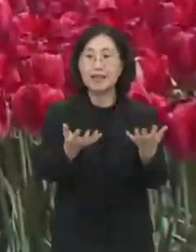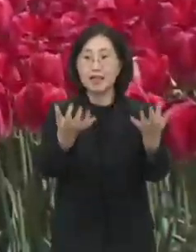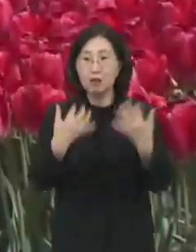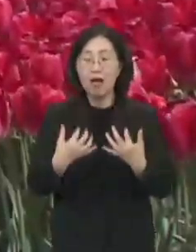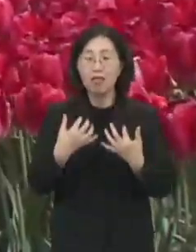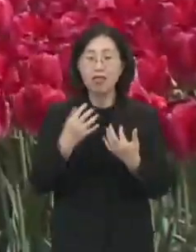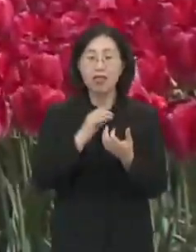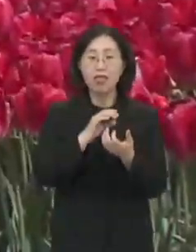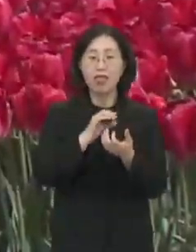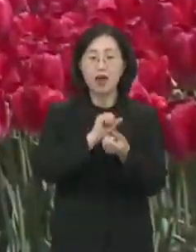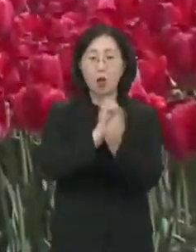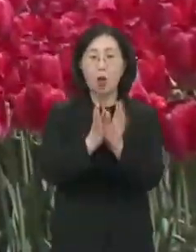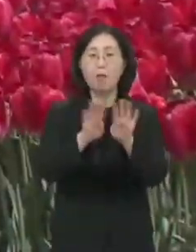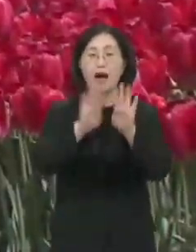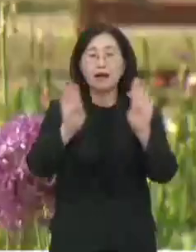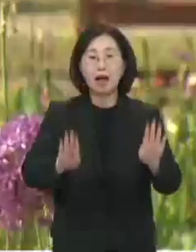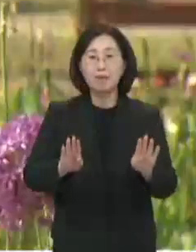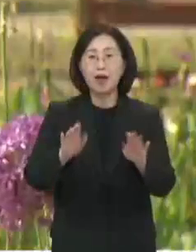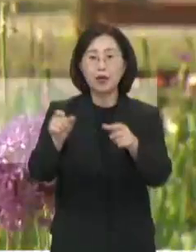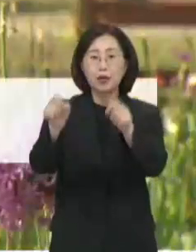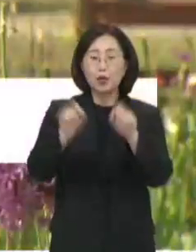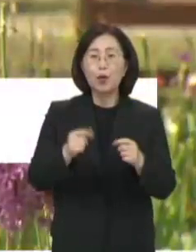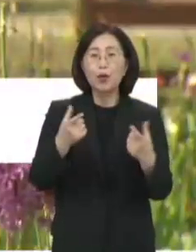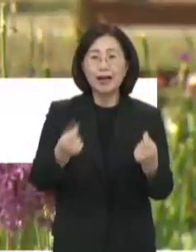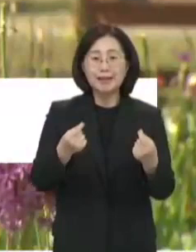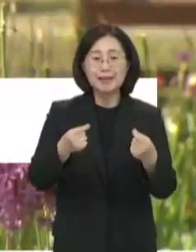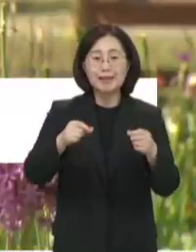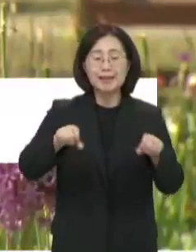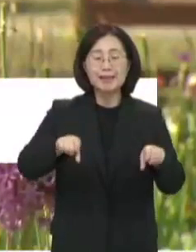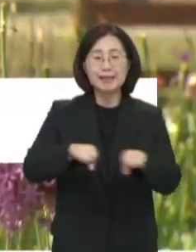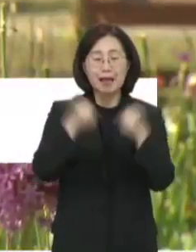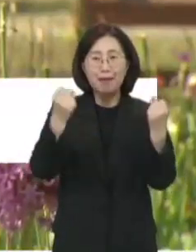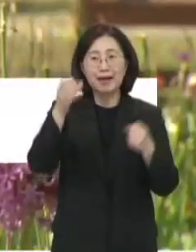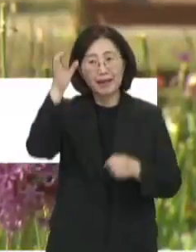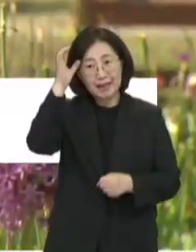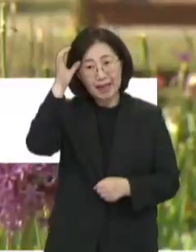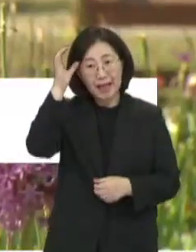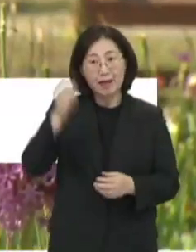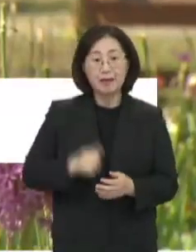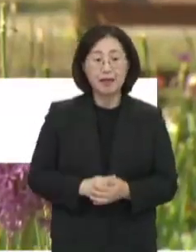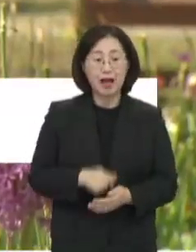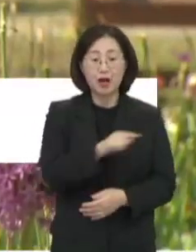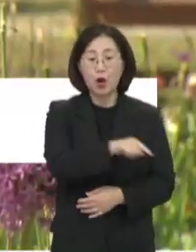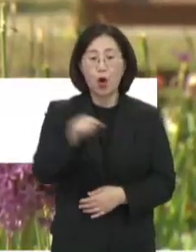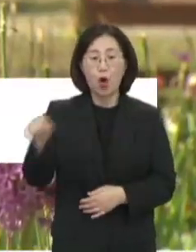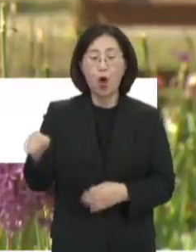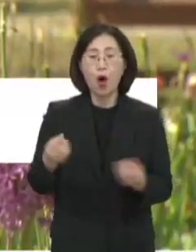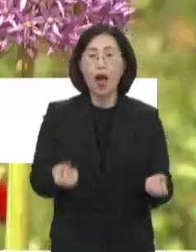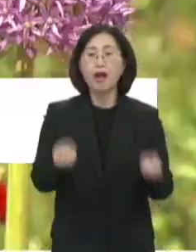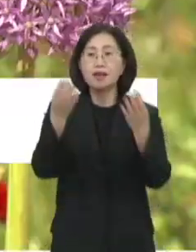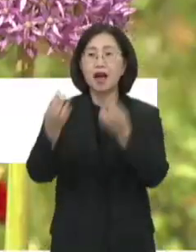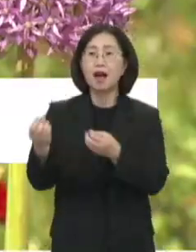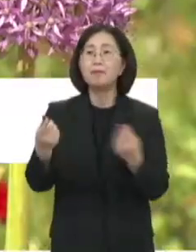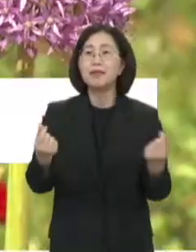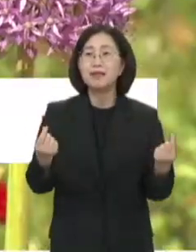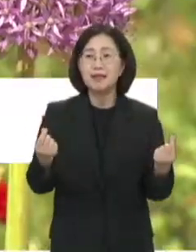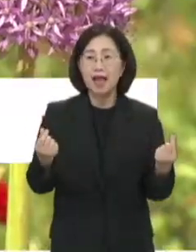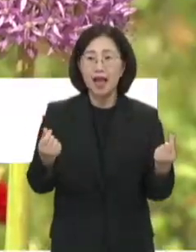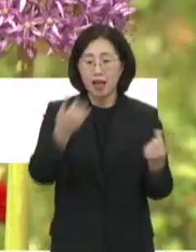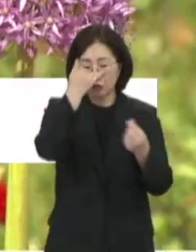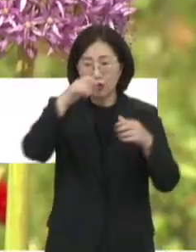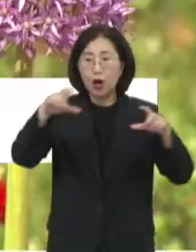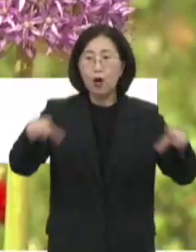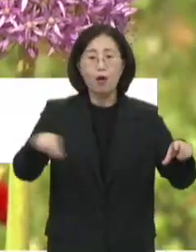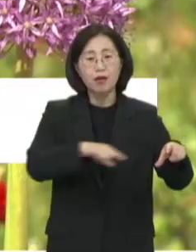영광이 재현될지 주목됩니다. 하지만 성격이 비슷한 두 행사가 충청권 두 곳에서 비슷한 시기에 개최되면서